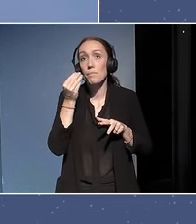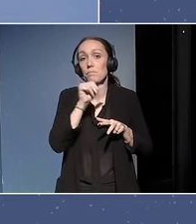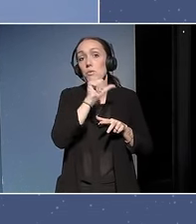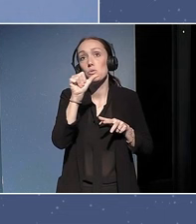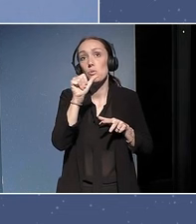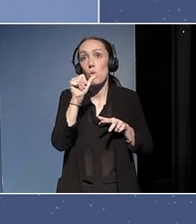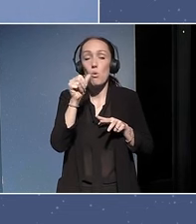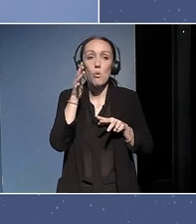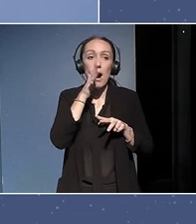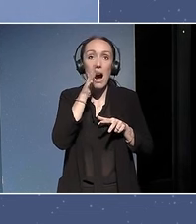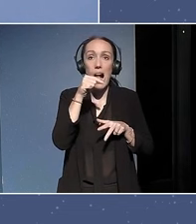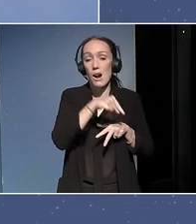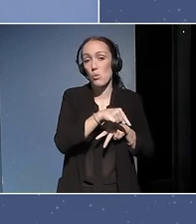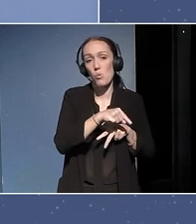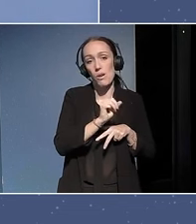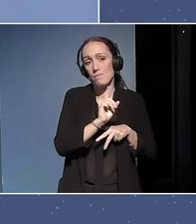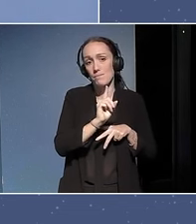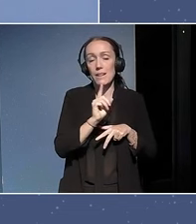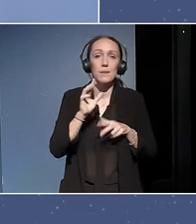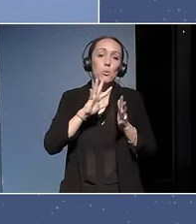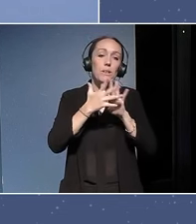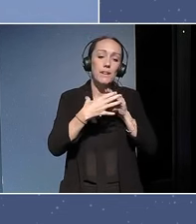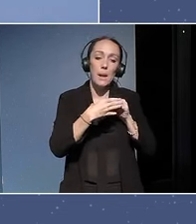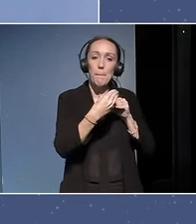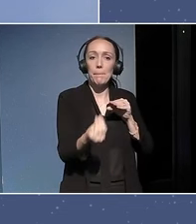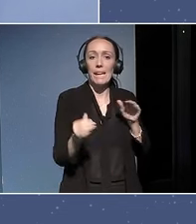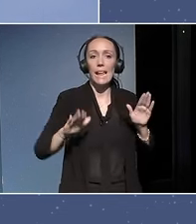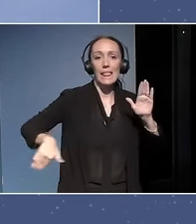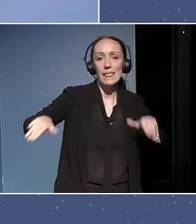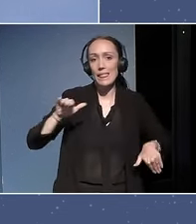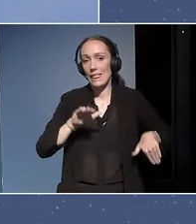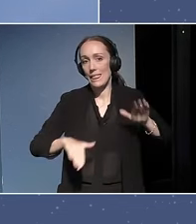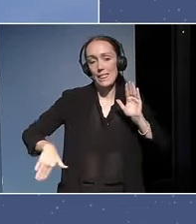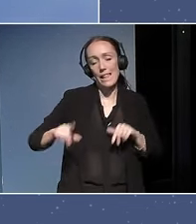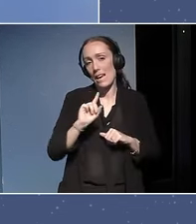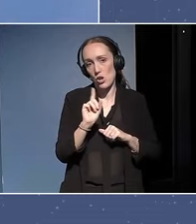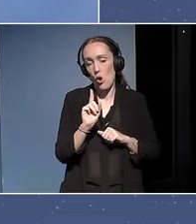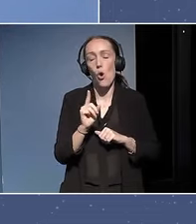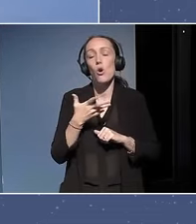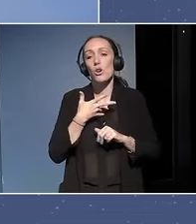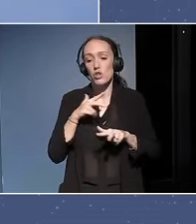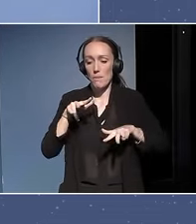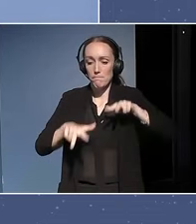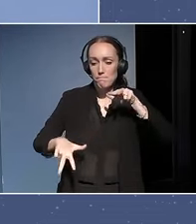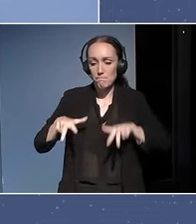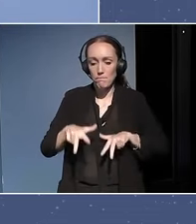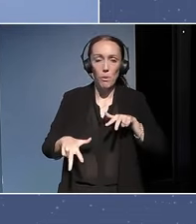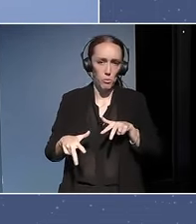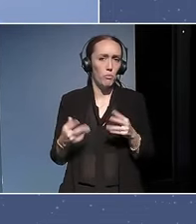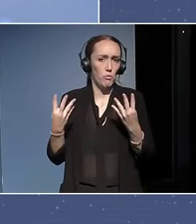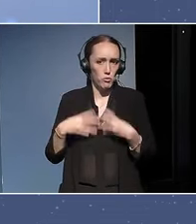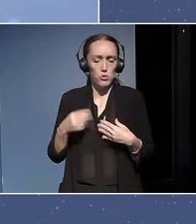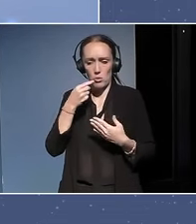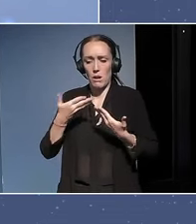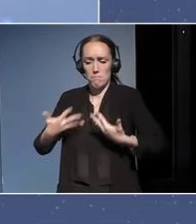sarebbero diventati pinne come è successo nei cetacei sono arti ancora molto funzionali con